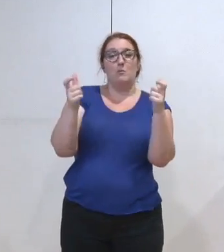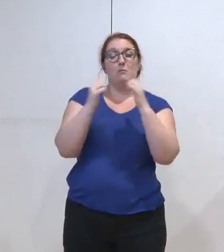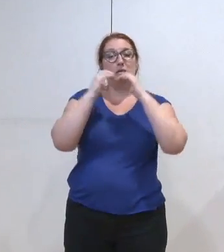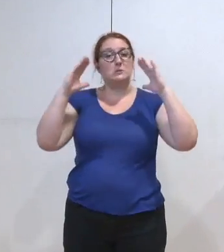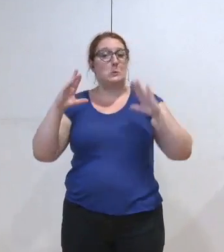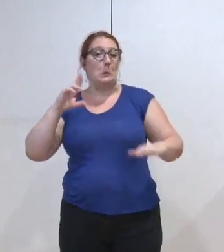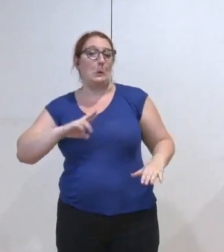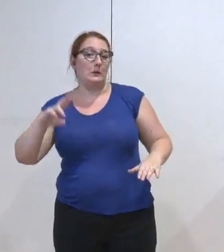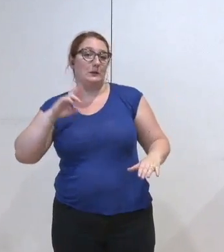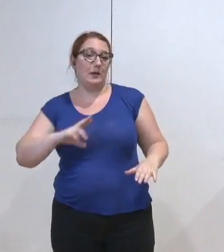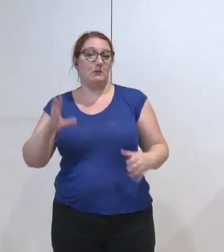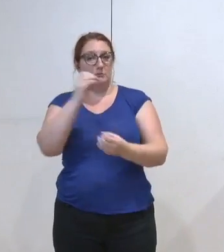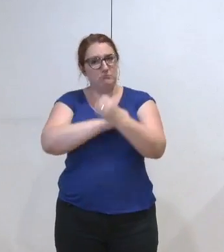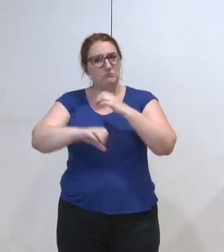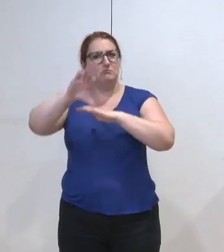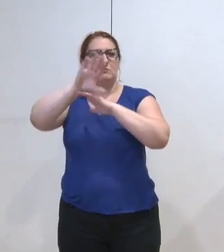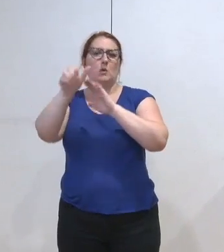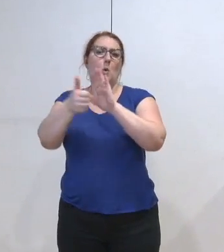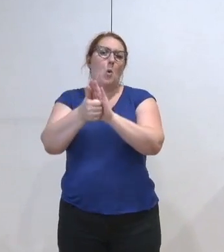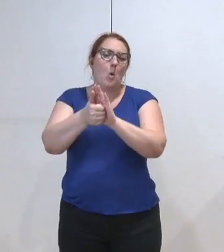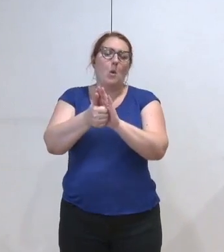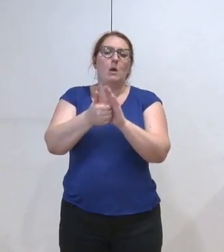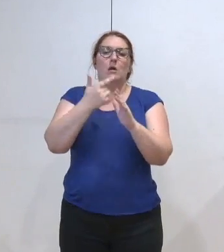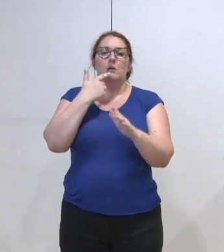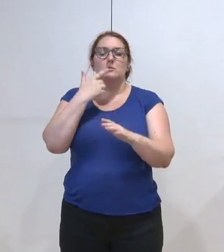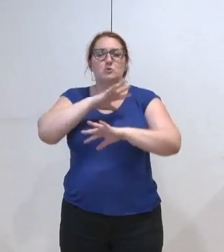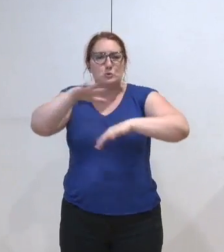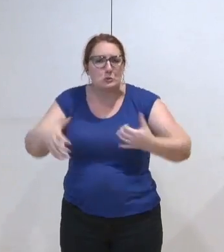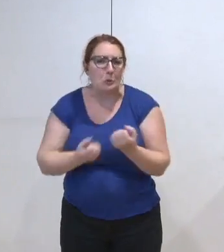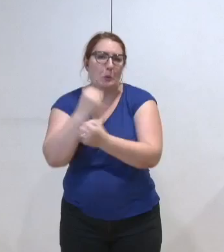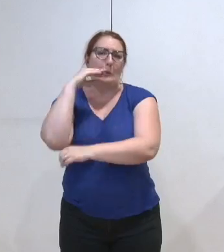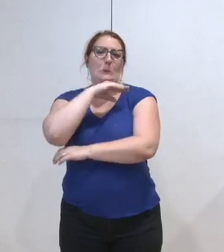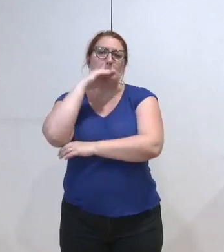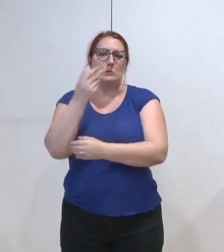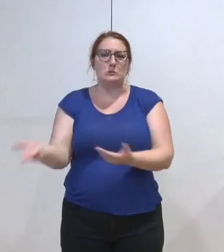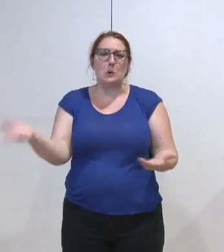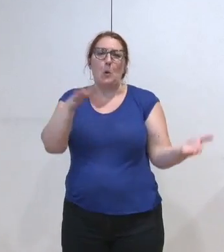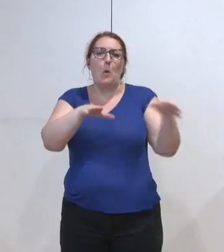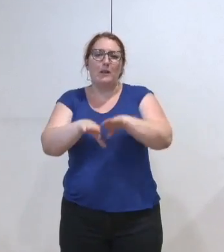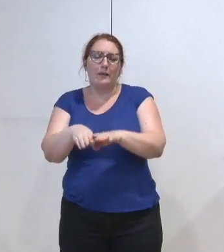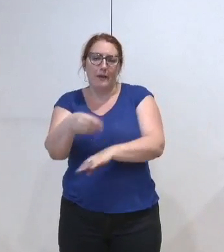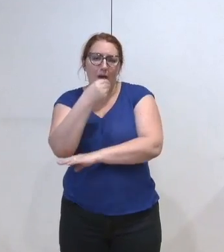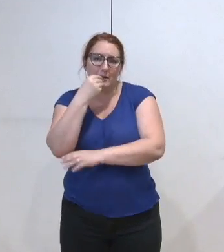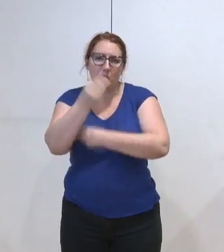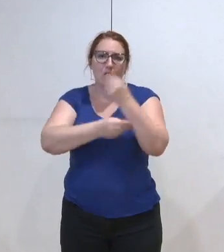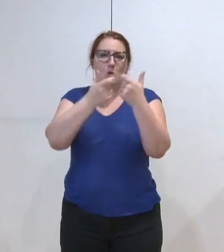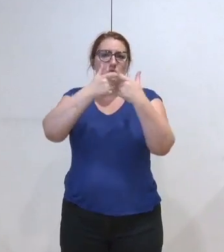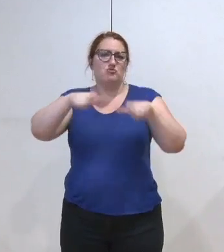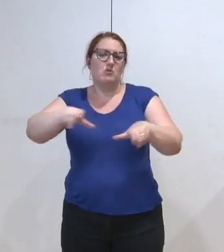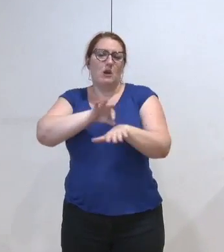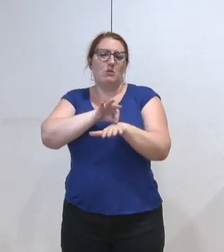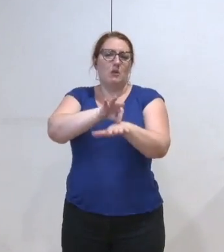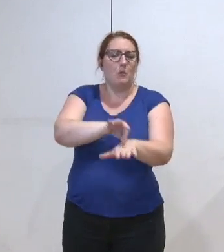auquel on ne peut que souscrire comme le secours d'urgence les colis alimentaires ou encore leschec d'accompagnement personnalisé